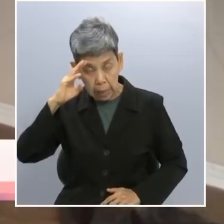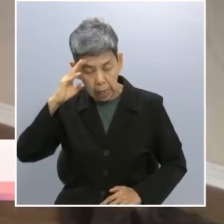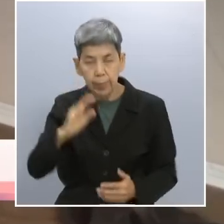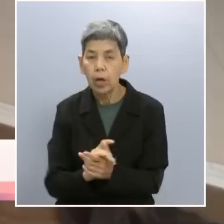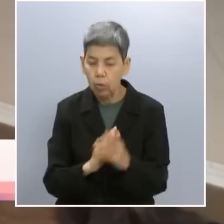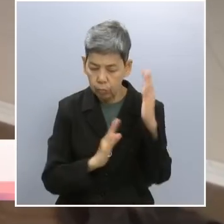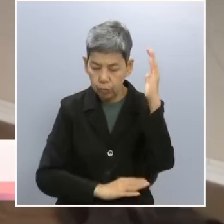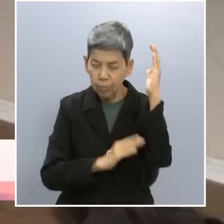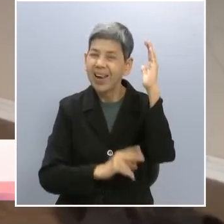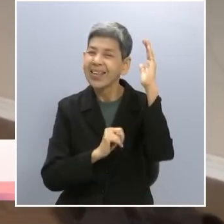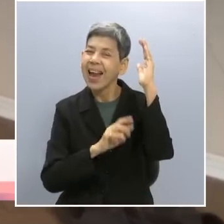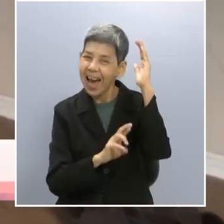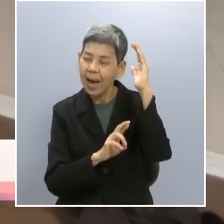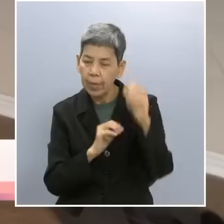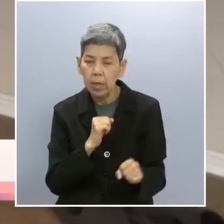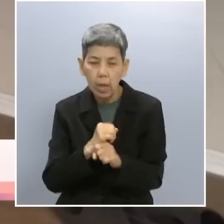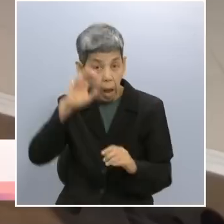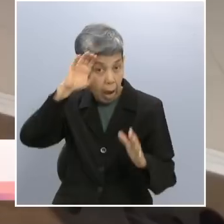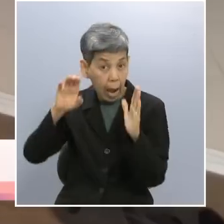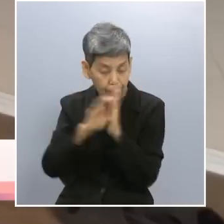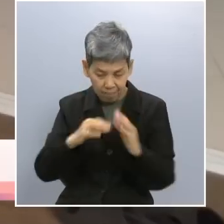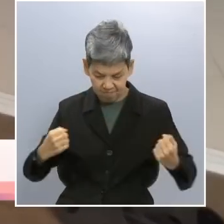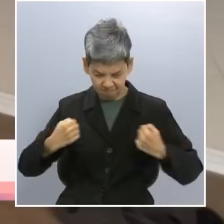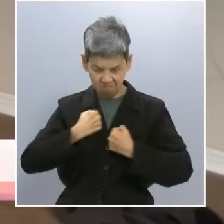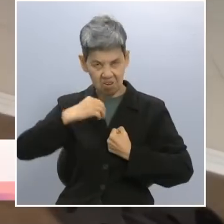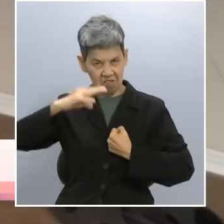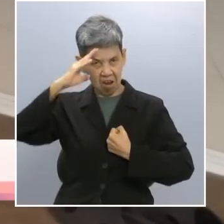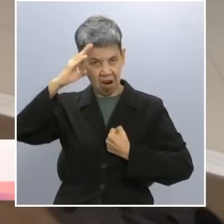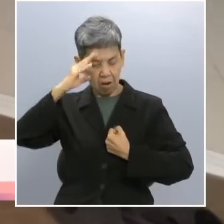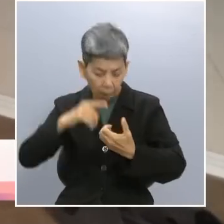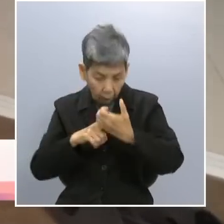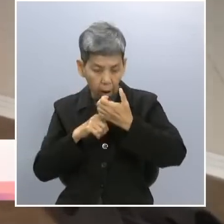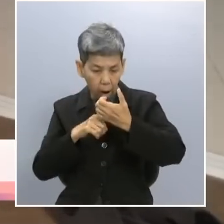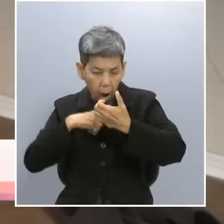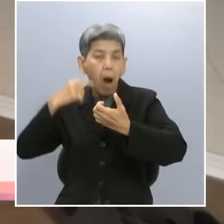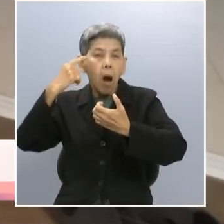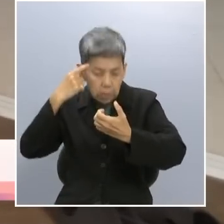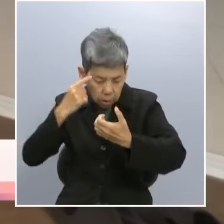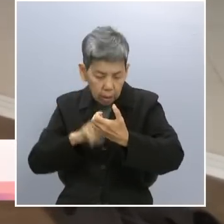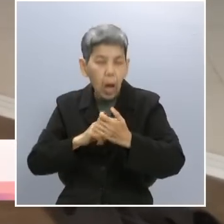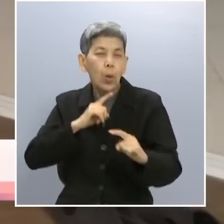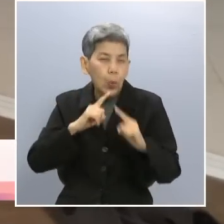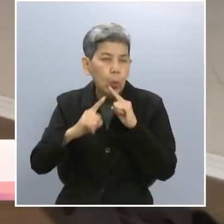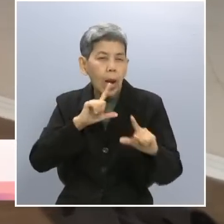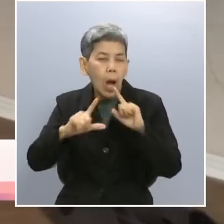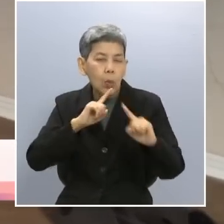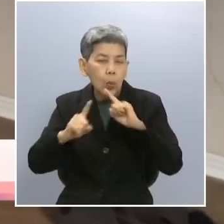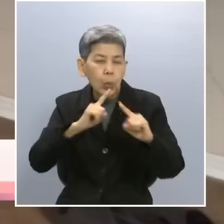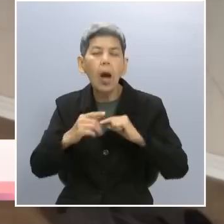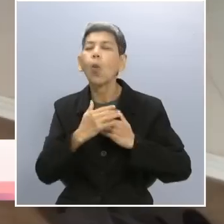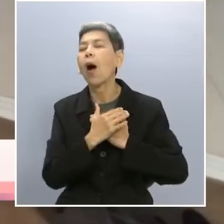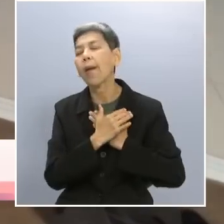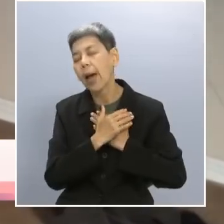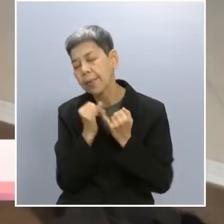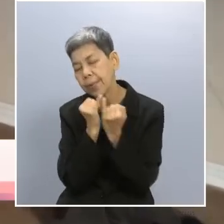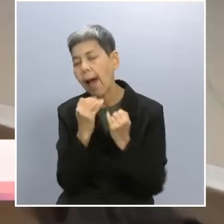เอกอยู่นราธิวาสส่งภาพตัวเองใส่ชุดทหารมาให้ดูทางไลน์จนหลงเชื่อเริ่มคุยกันทางไลน์จนกระทั่งเกิดเป็นความผูก